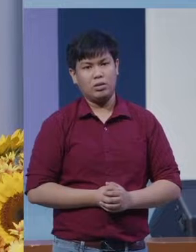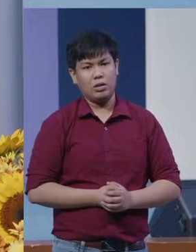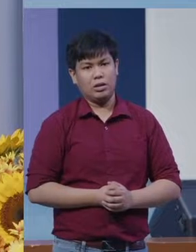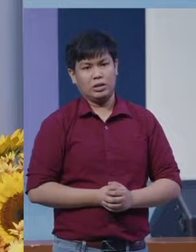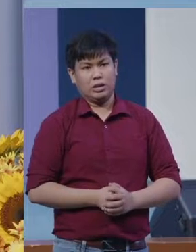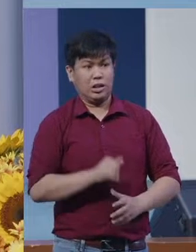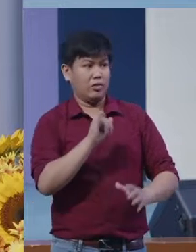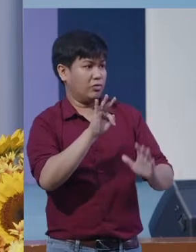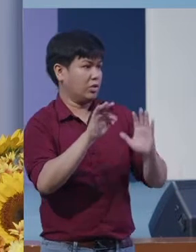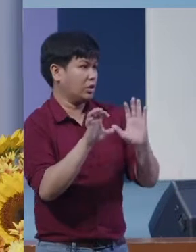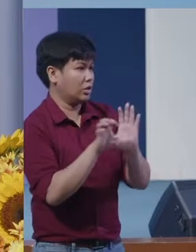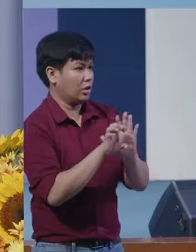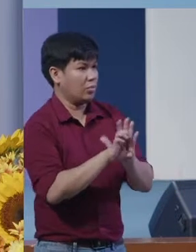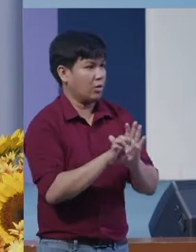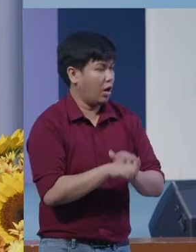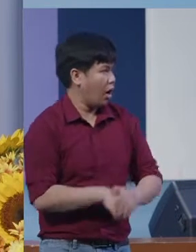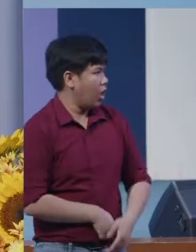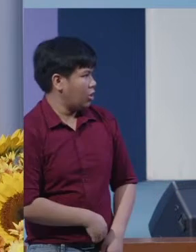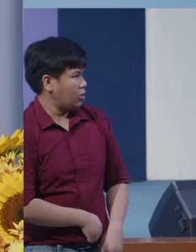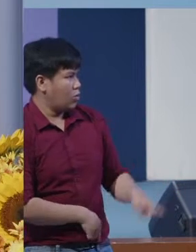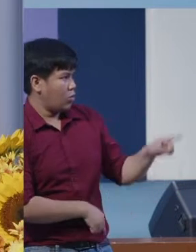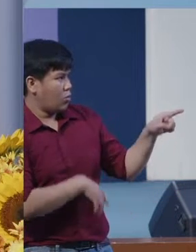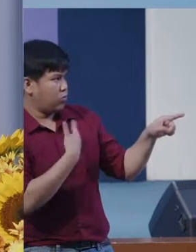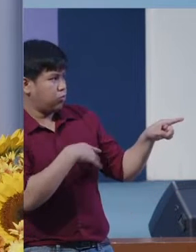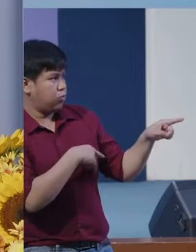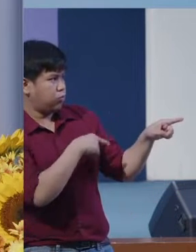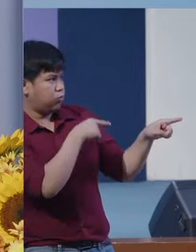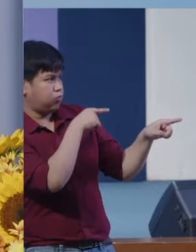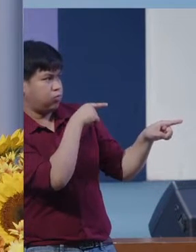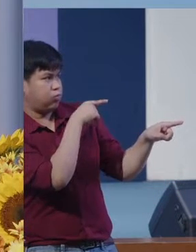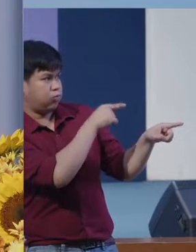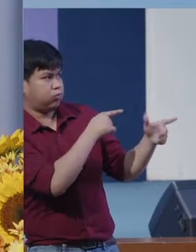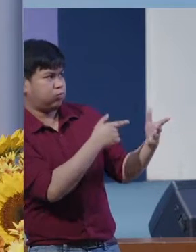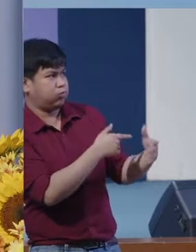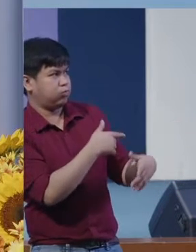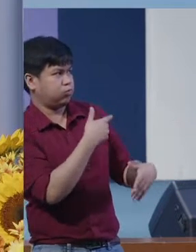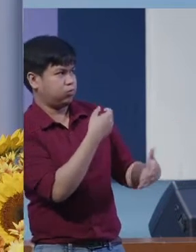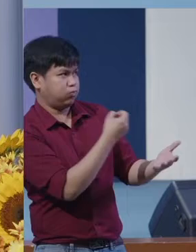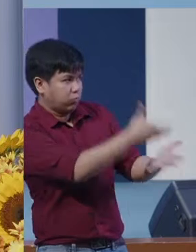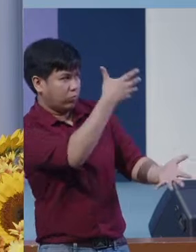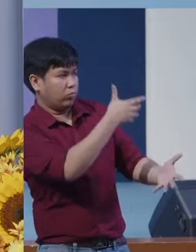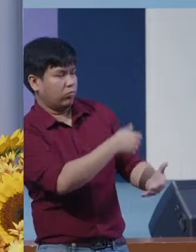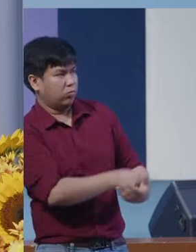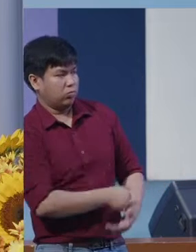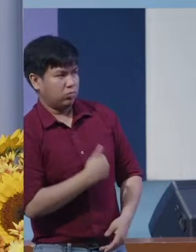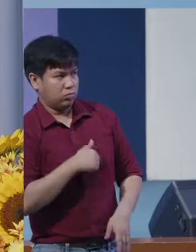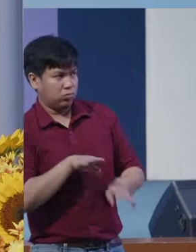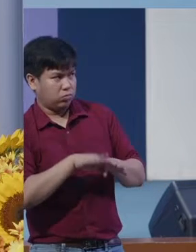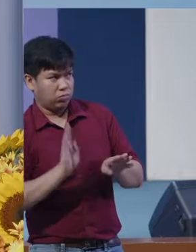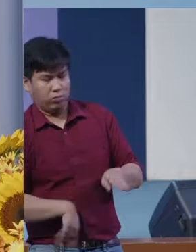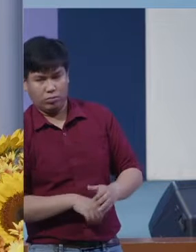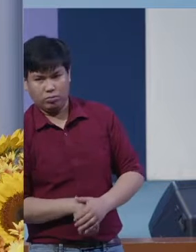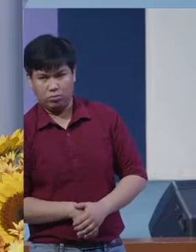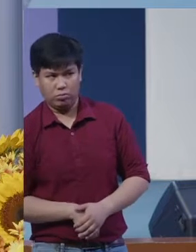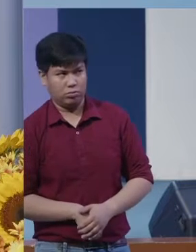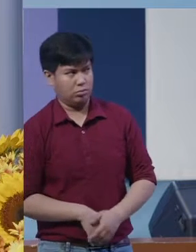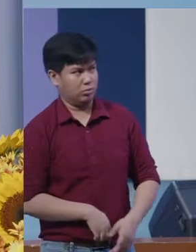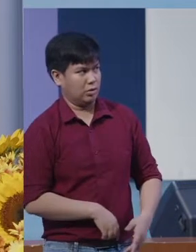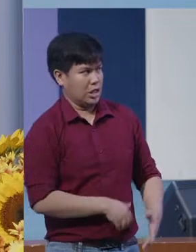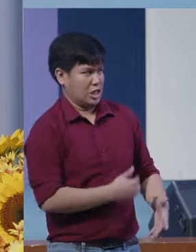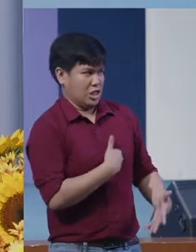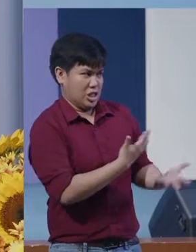ay namumuhi sa iyong kapwa, ikaw ay guilty na ng murder. No? You